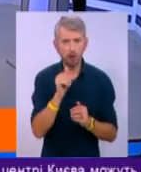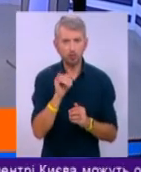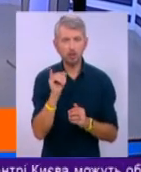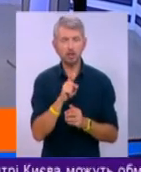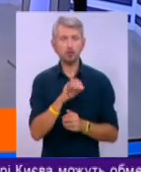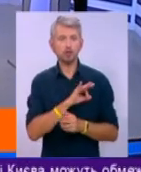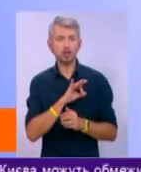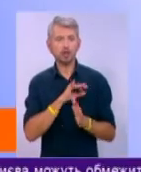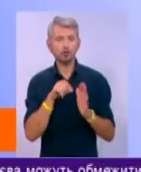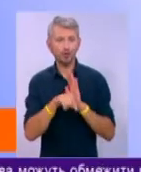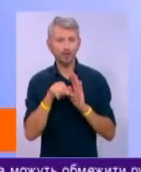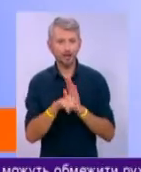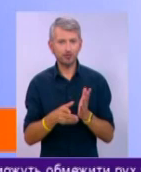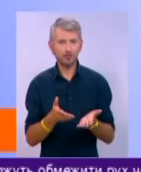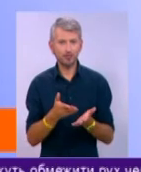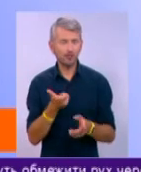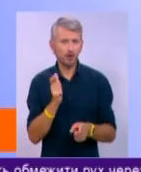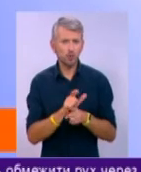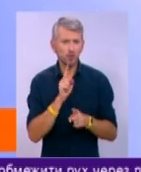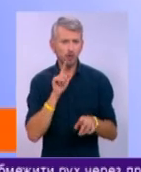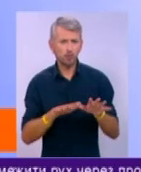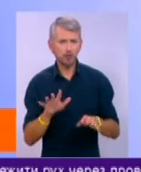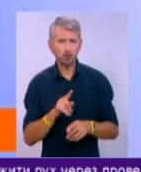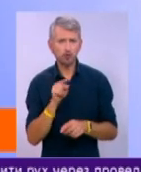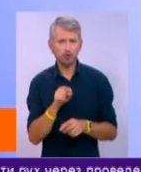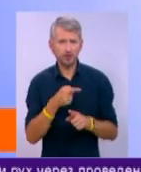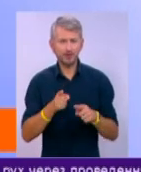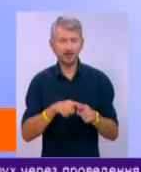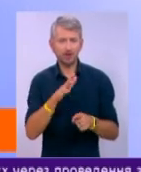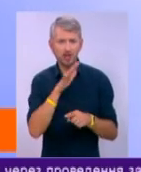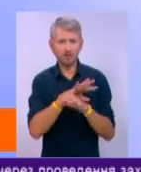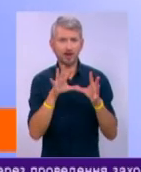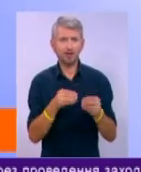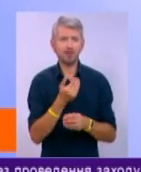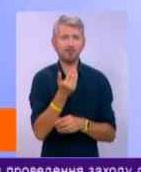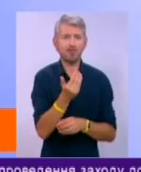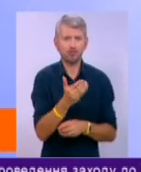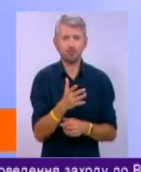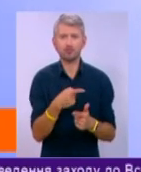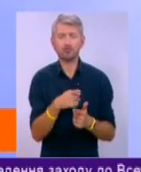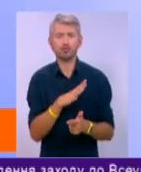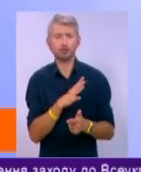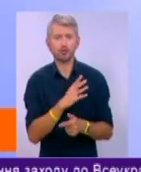юридичного сенсу дуже сумнівно, що вони в цей час взагалі належать чи належали